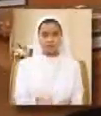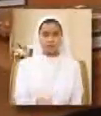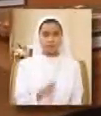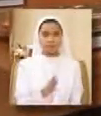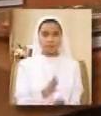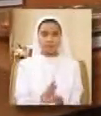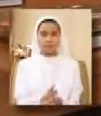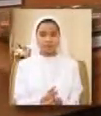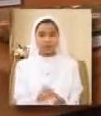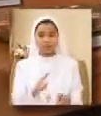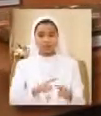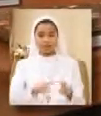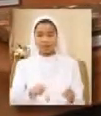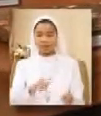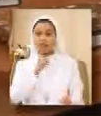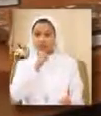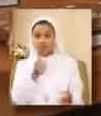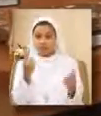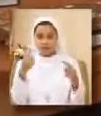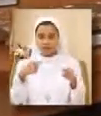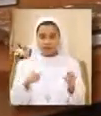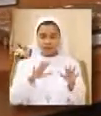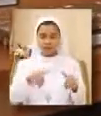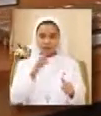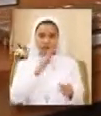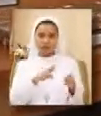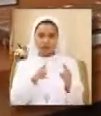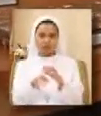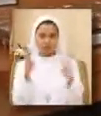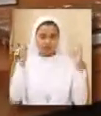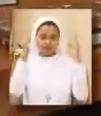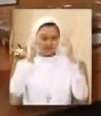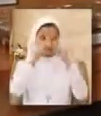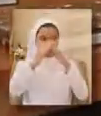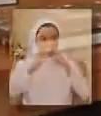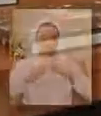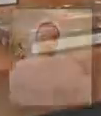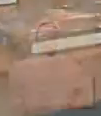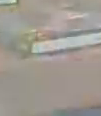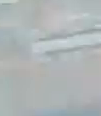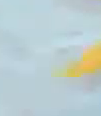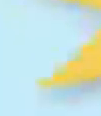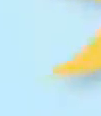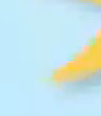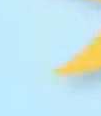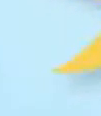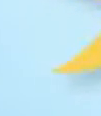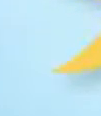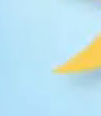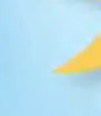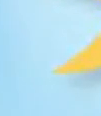Po? Halika't magkipagkwentuhan ka na. Kumusta po,